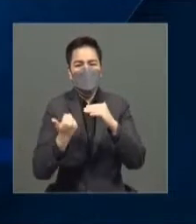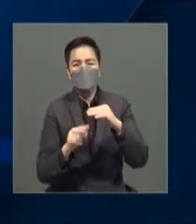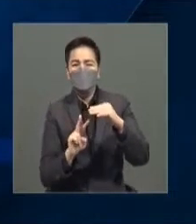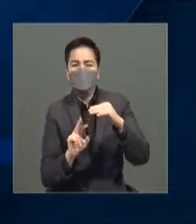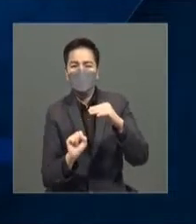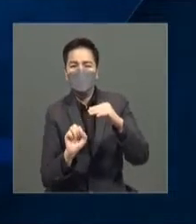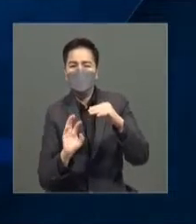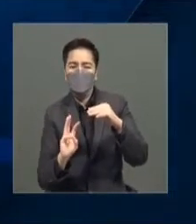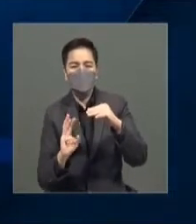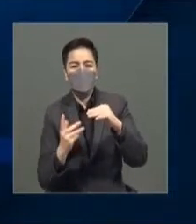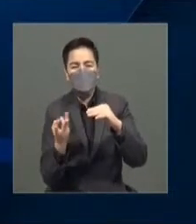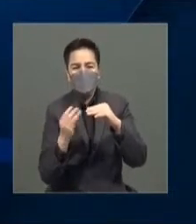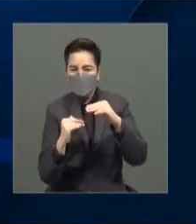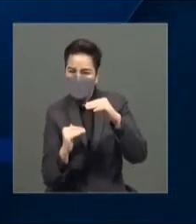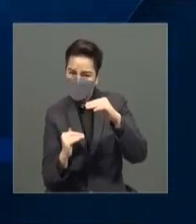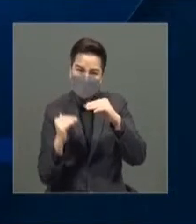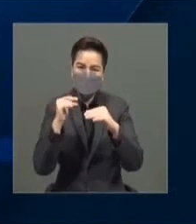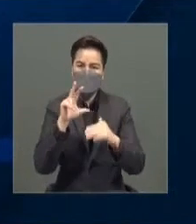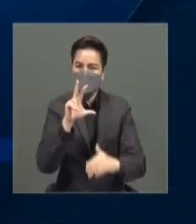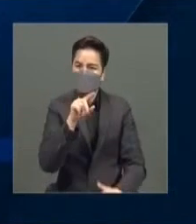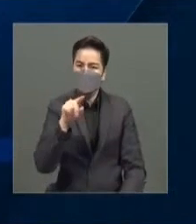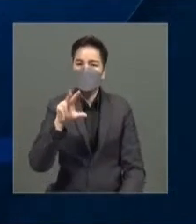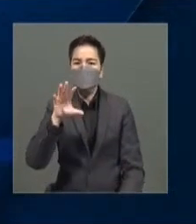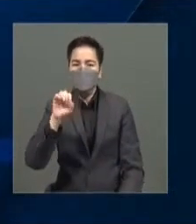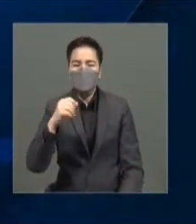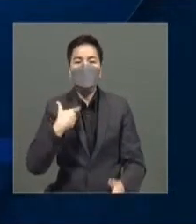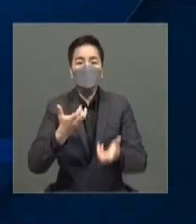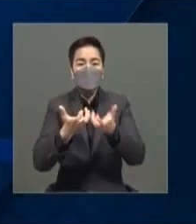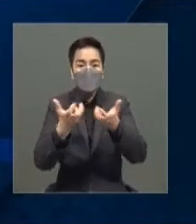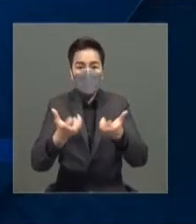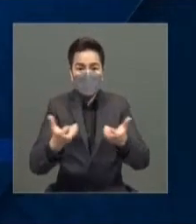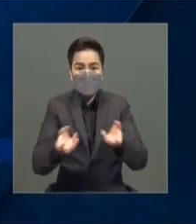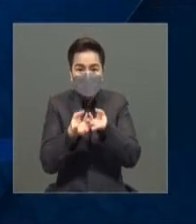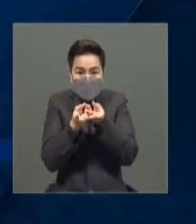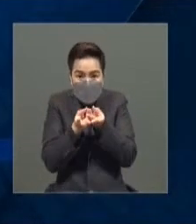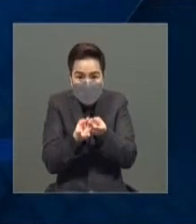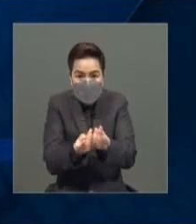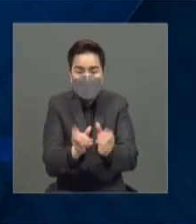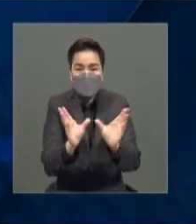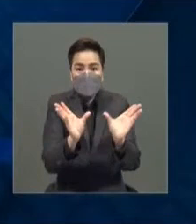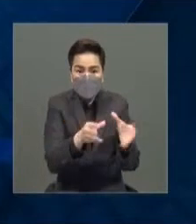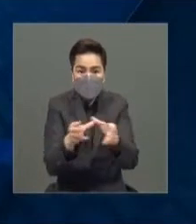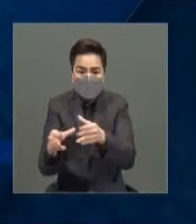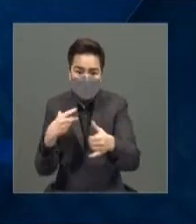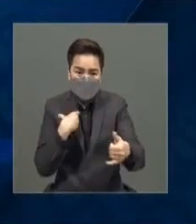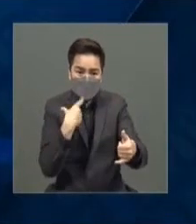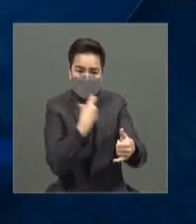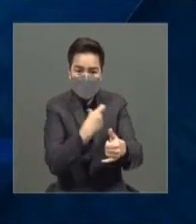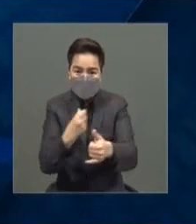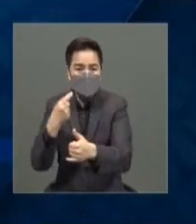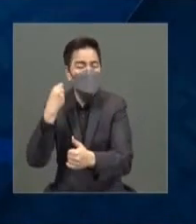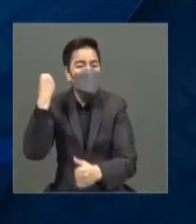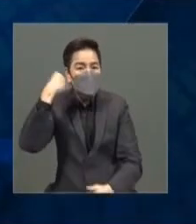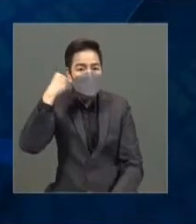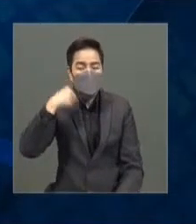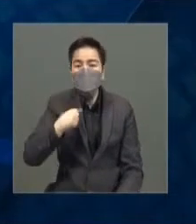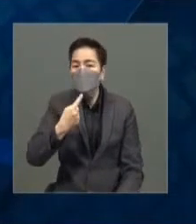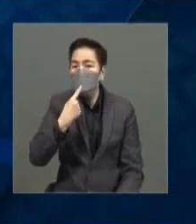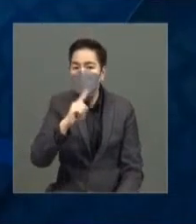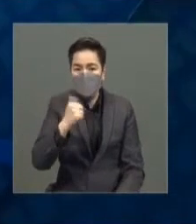กว่าแผนที่วางไว้นิดนึงมาแยกตามรายละเอียดกลุ่มที่เน้นย้ำกับทุกท่านมาตลอดนะ